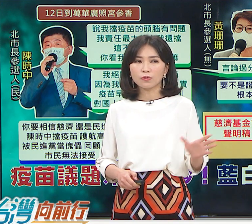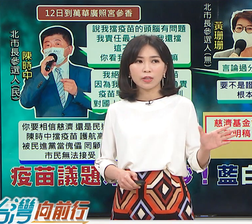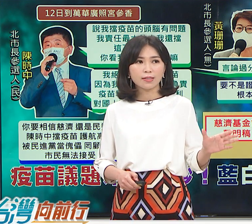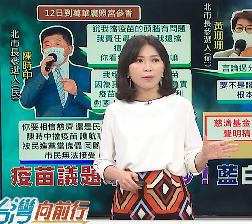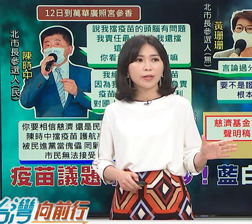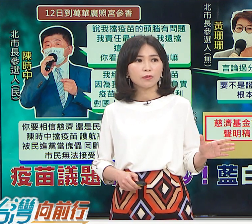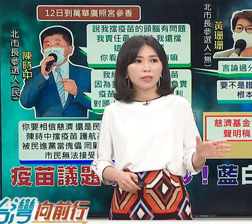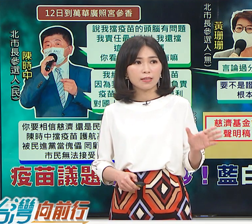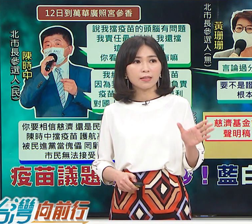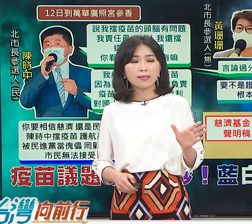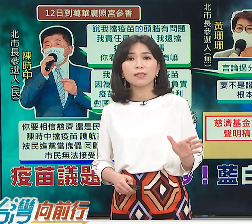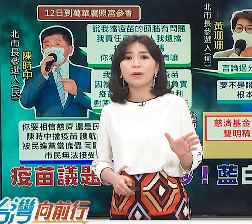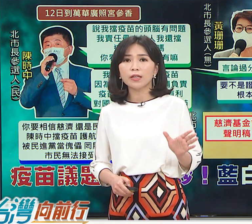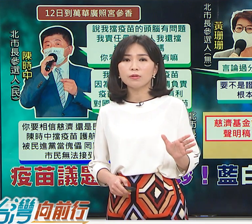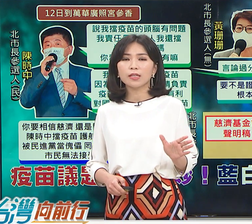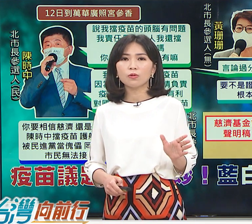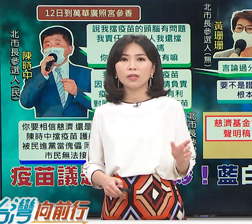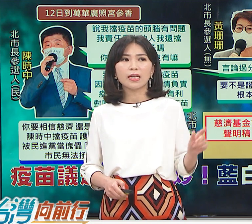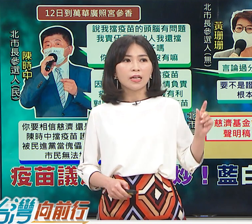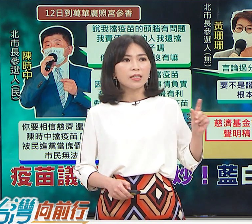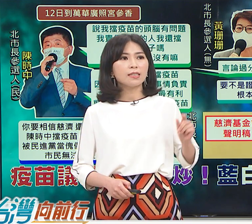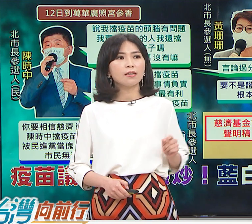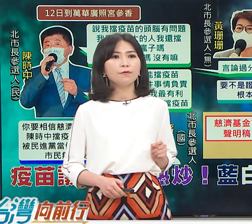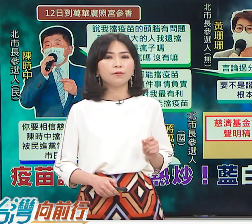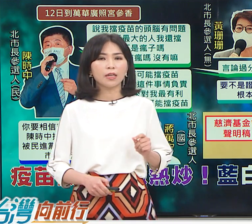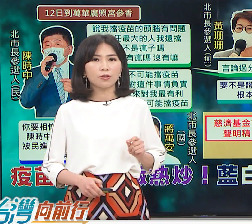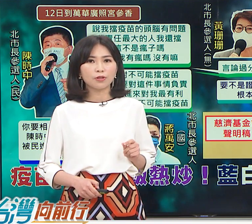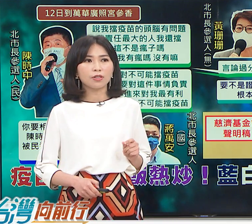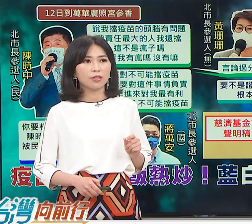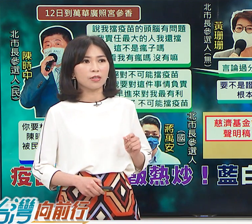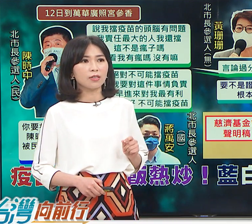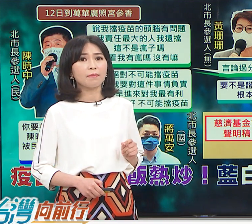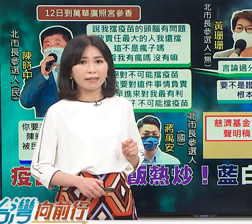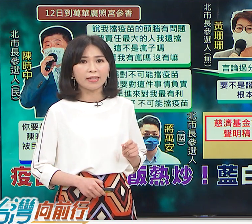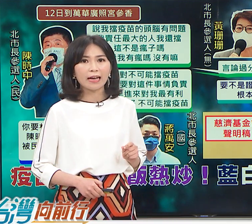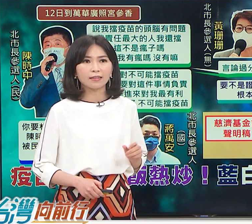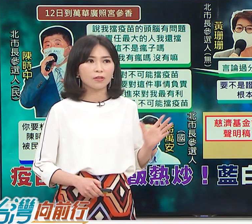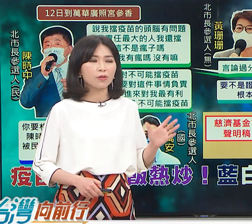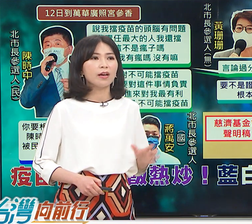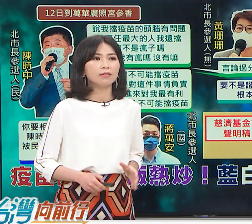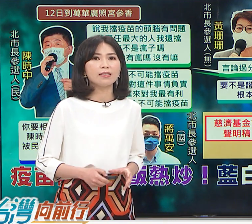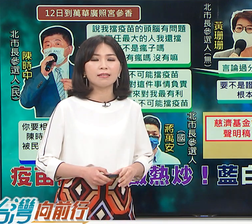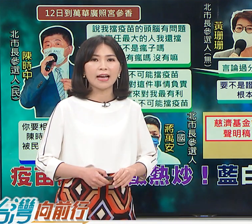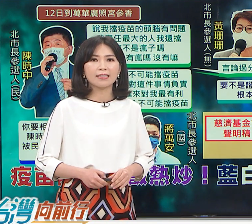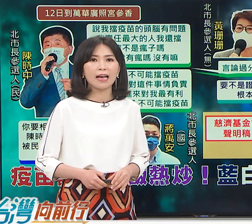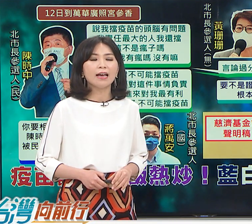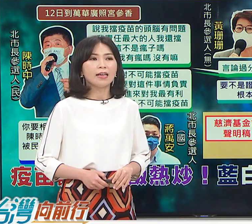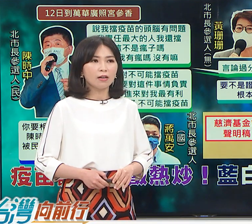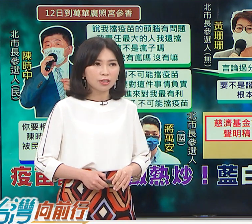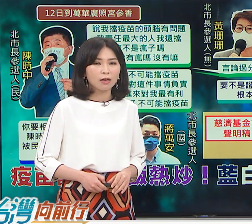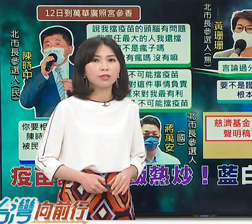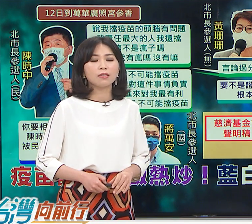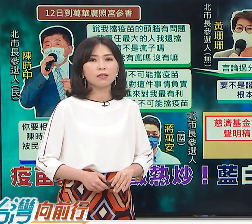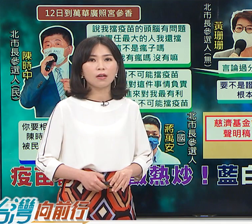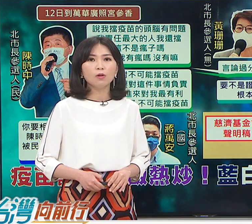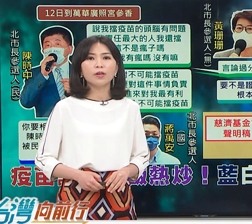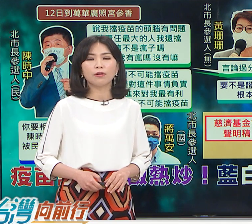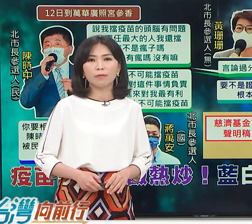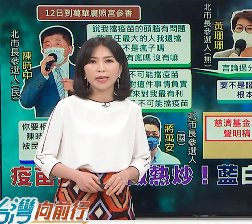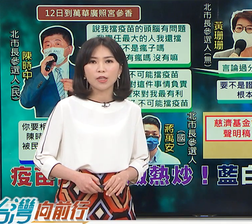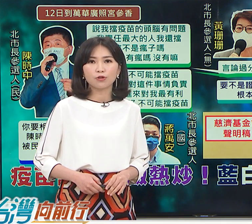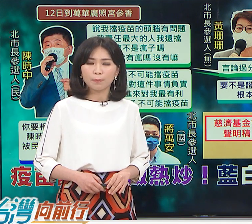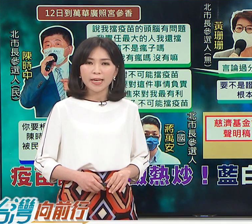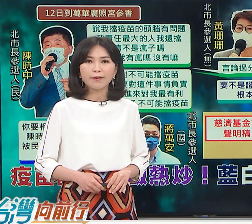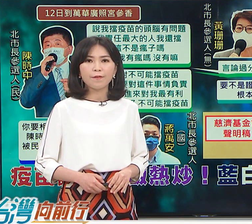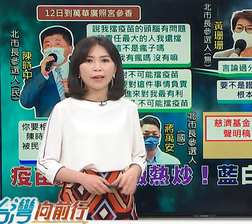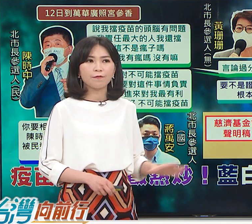17例哦。昨天30,000多例，今天46,000多例，这个增幅呢确实是蛮大的，所以要提醒大家要小心这个 Omicron